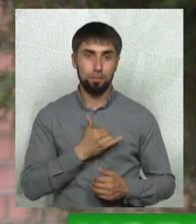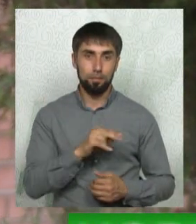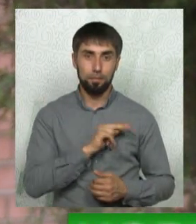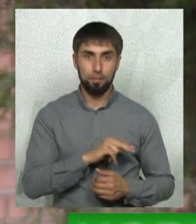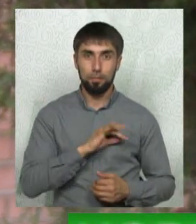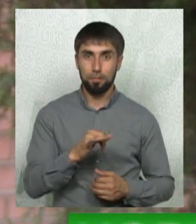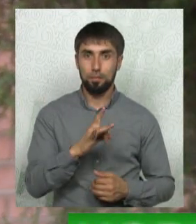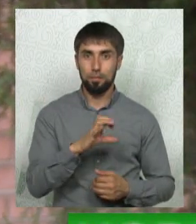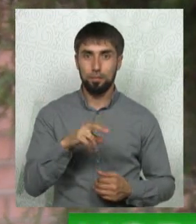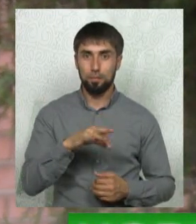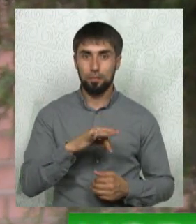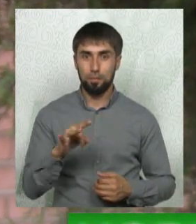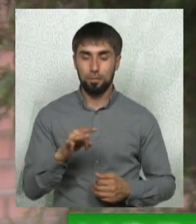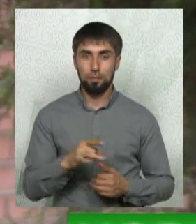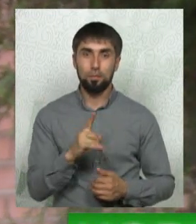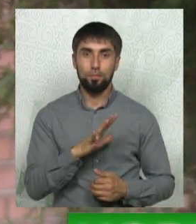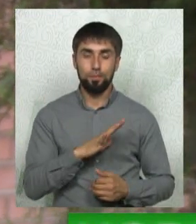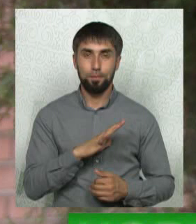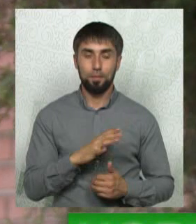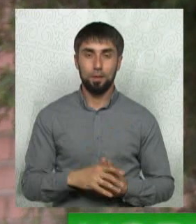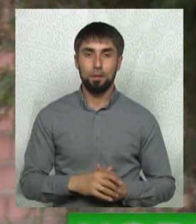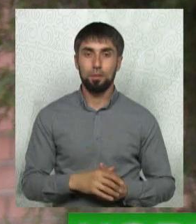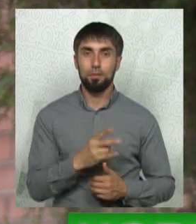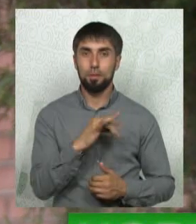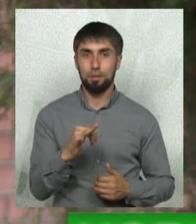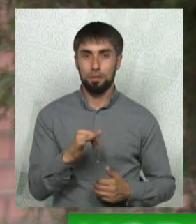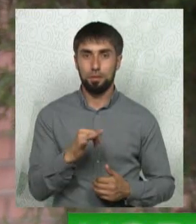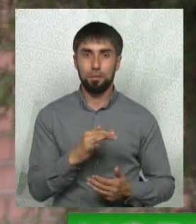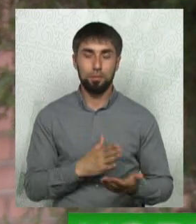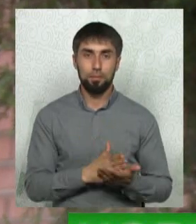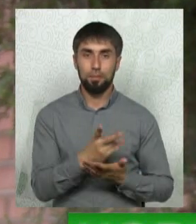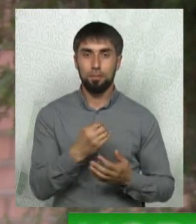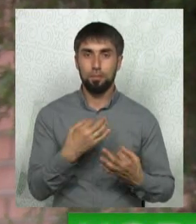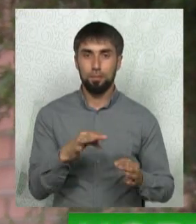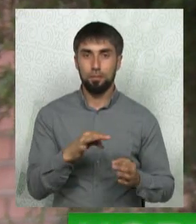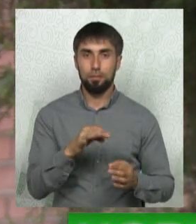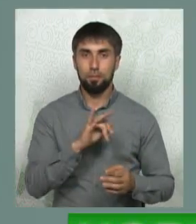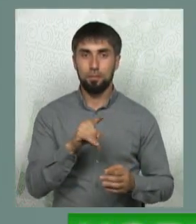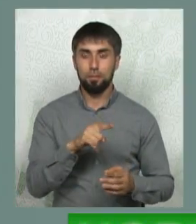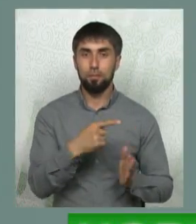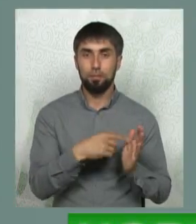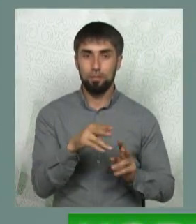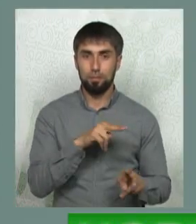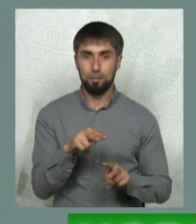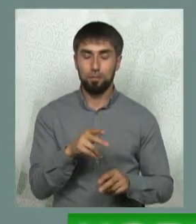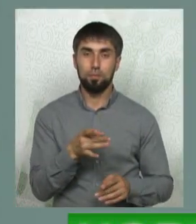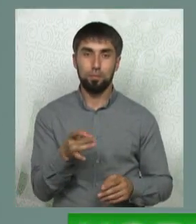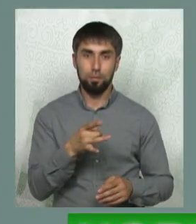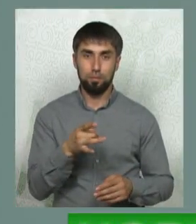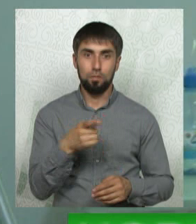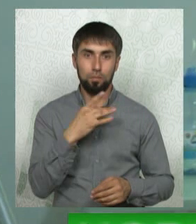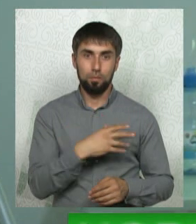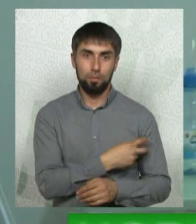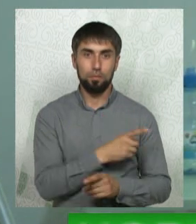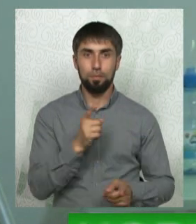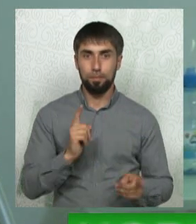и Роспотребнадзору, чтобы не выходили, не выпускали вопрос из-под контроля. Руководитель республики назвал